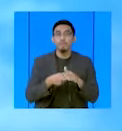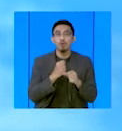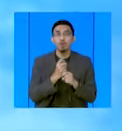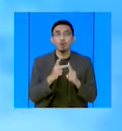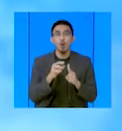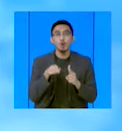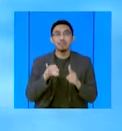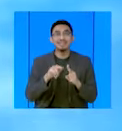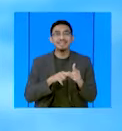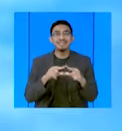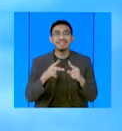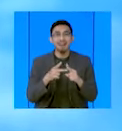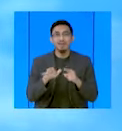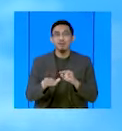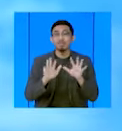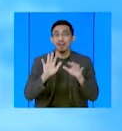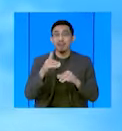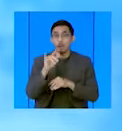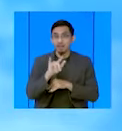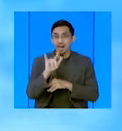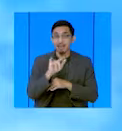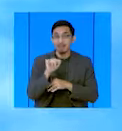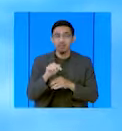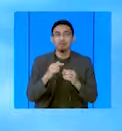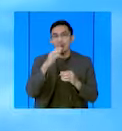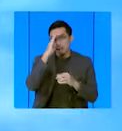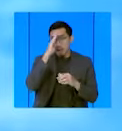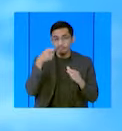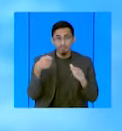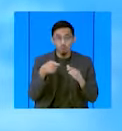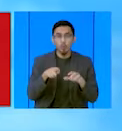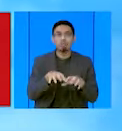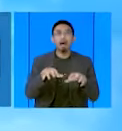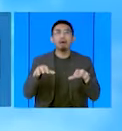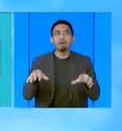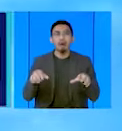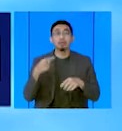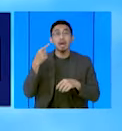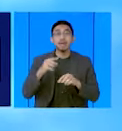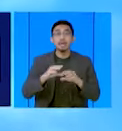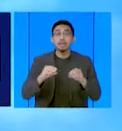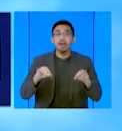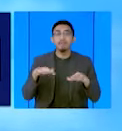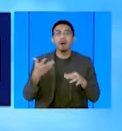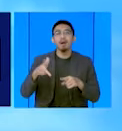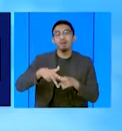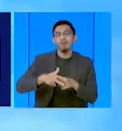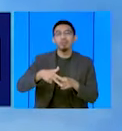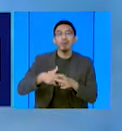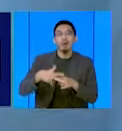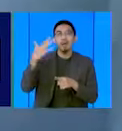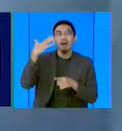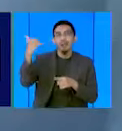Pelaku pembunuhan Goziah Hafizah, bocah usia 9 tahun di Bekasi, Jawa Barat, merupakan pria tetangga korban yang sehari-hari bekerja